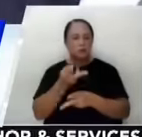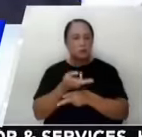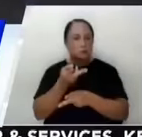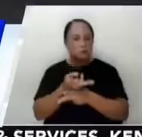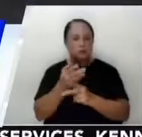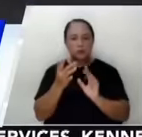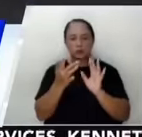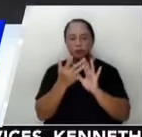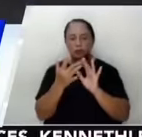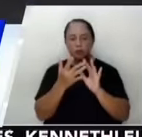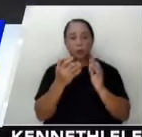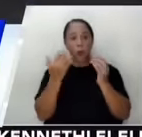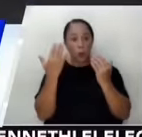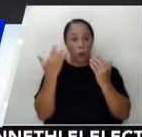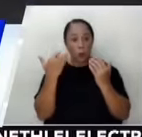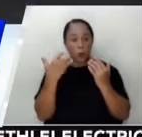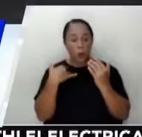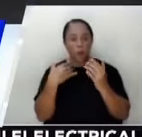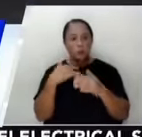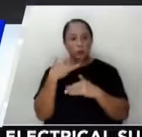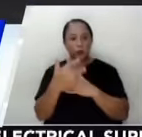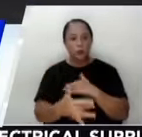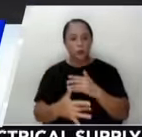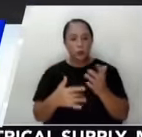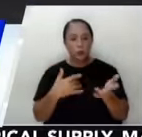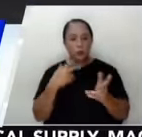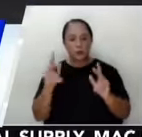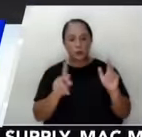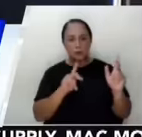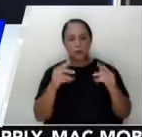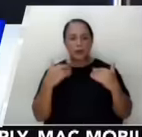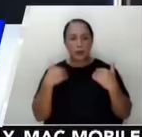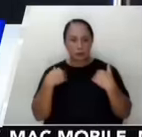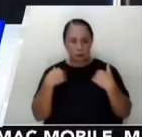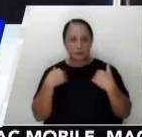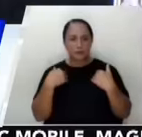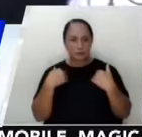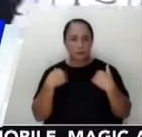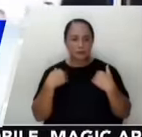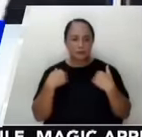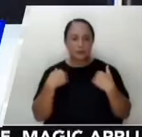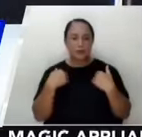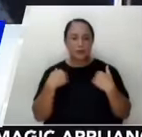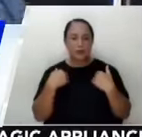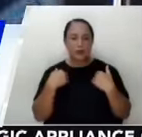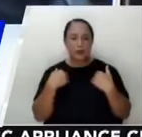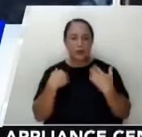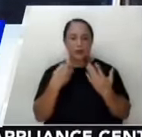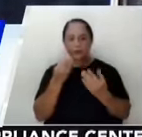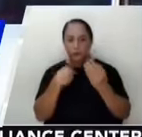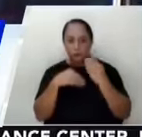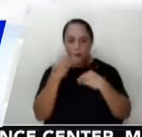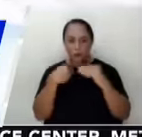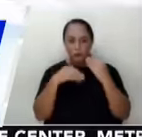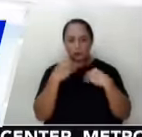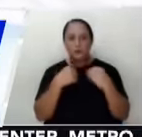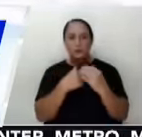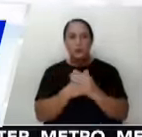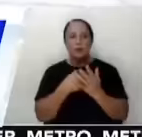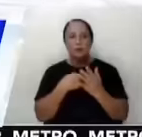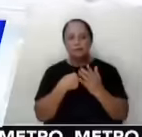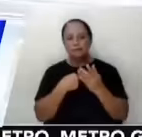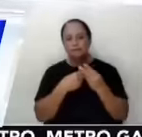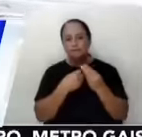po yung mga maagang pasahero ay magkaroon naman po ng pagkain, no, at saka compensation. Abiso